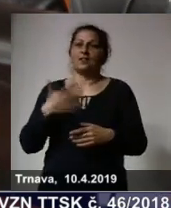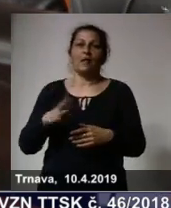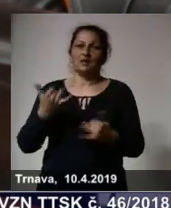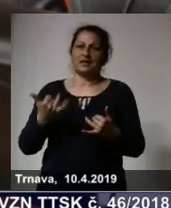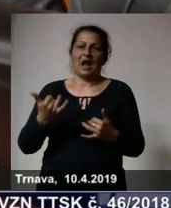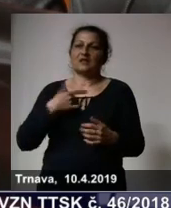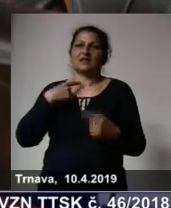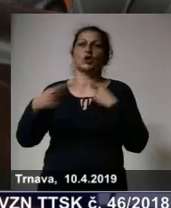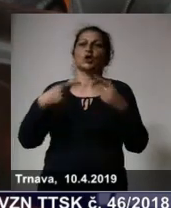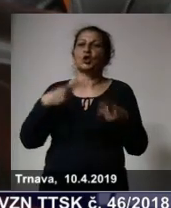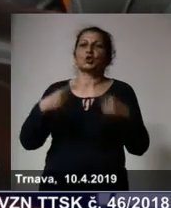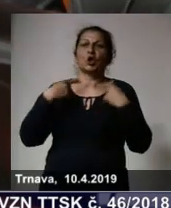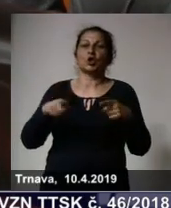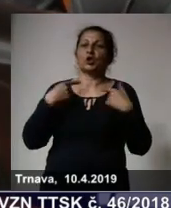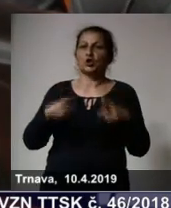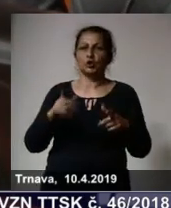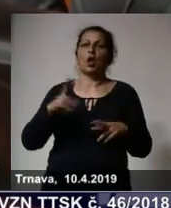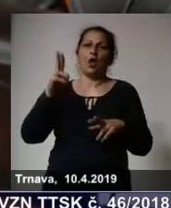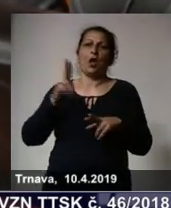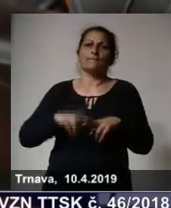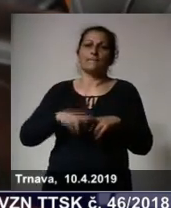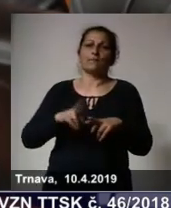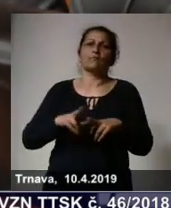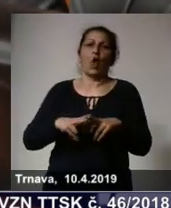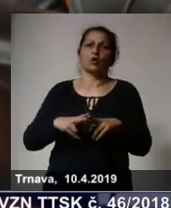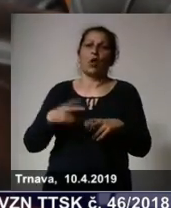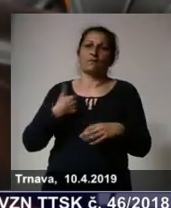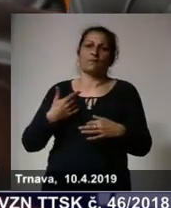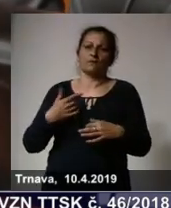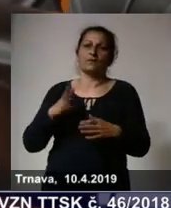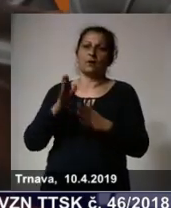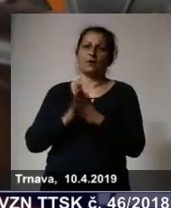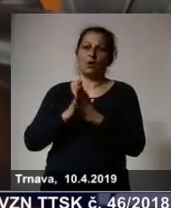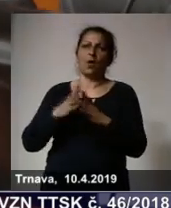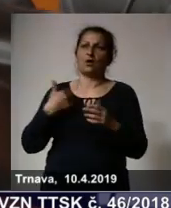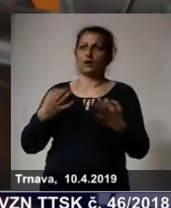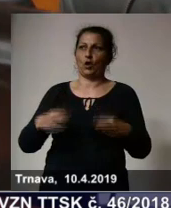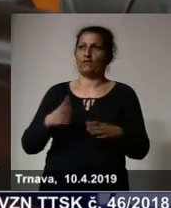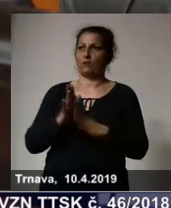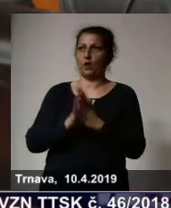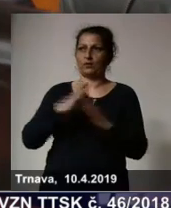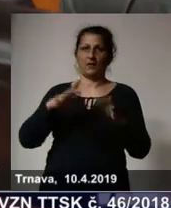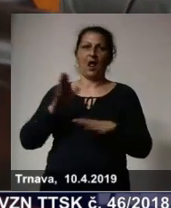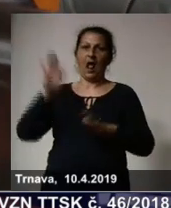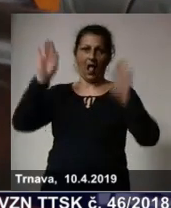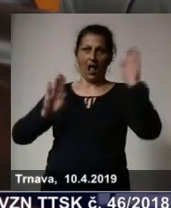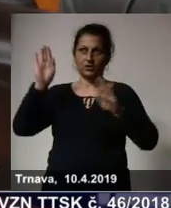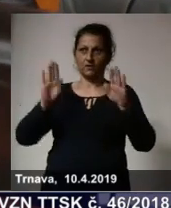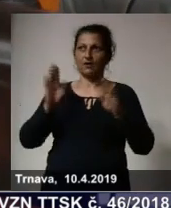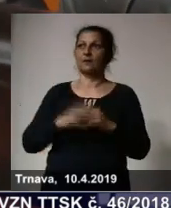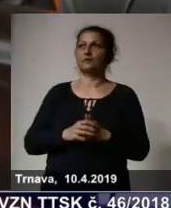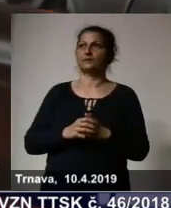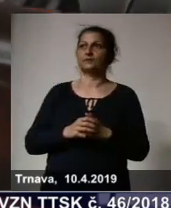sa a až potom by som si dovolil vás požiadať o hlasovanie, pán vicežupán Sova, nech sa